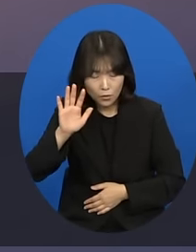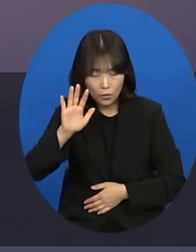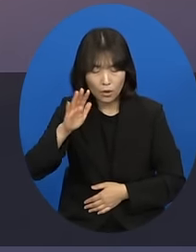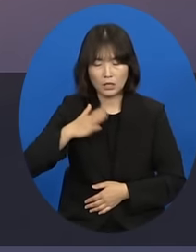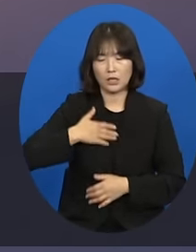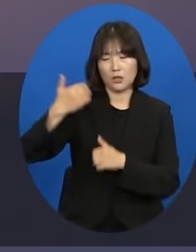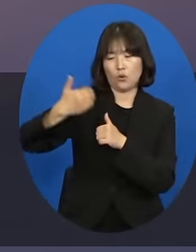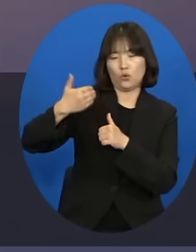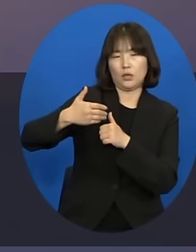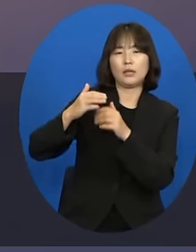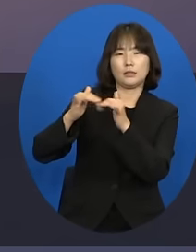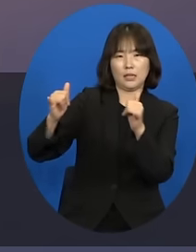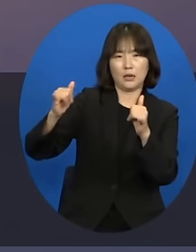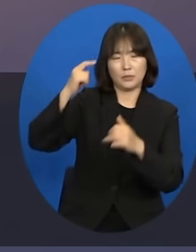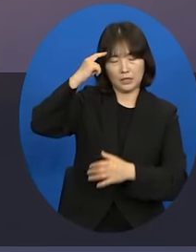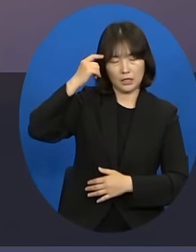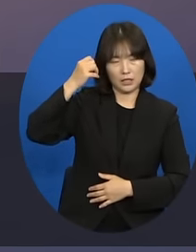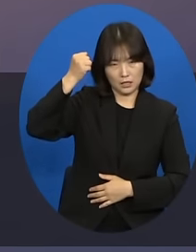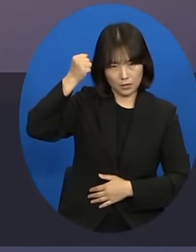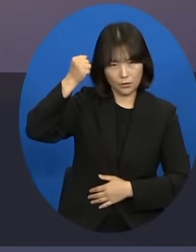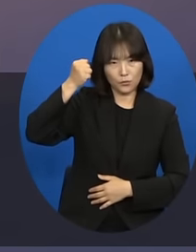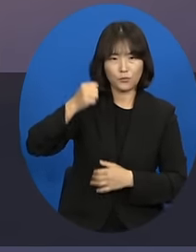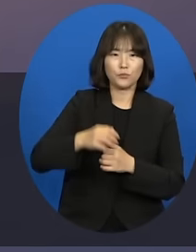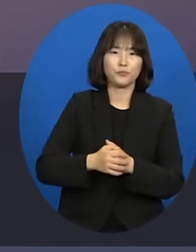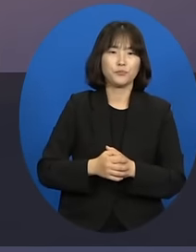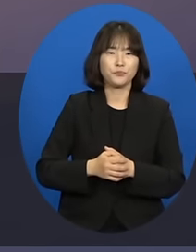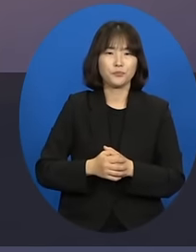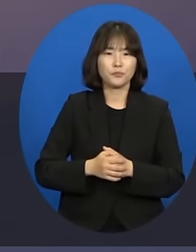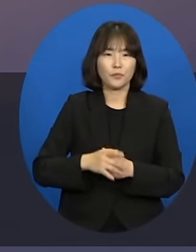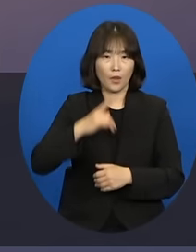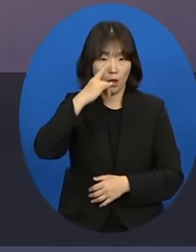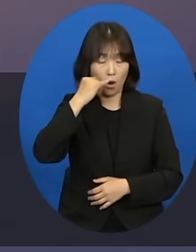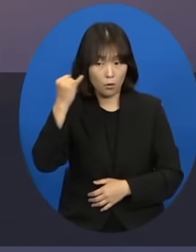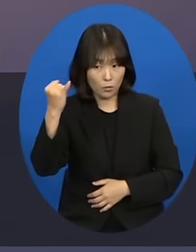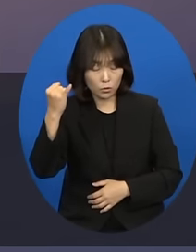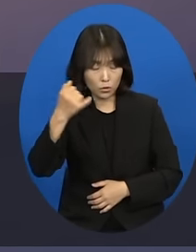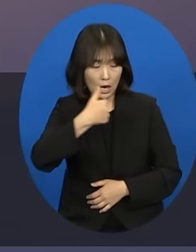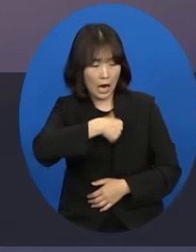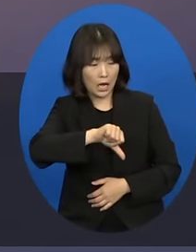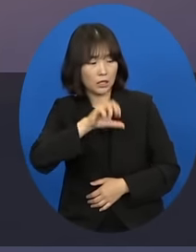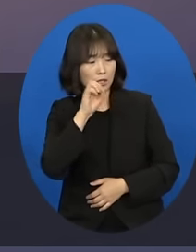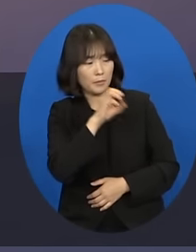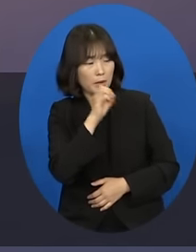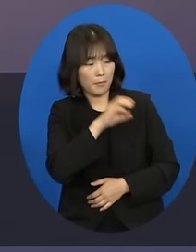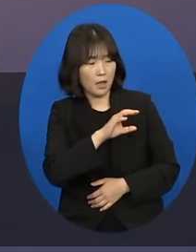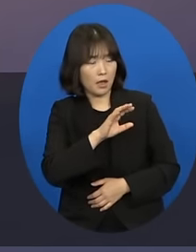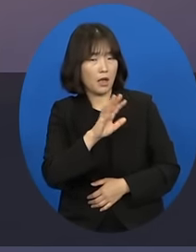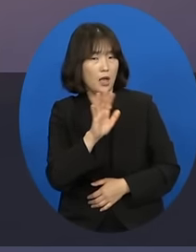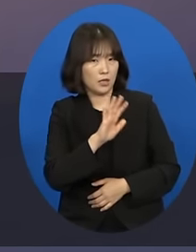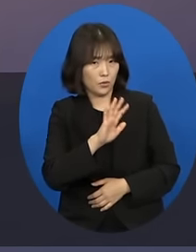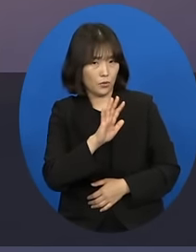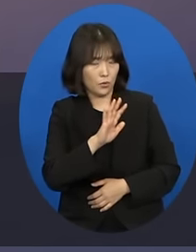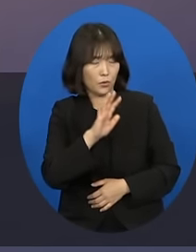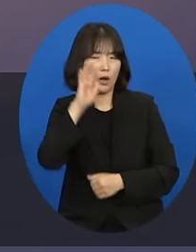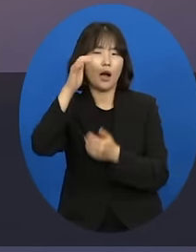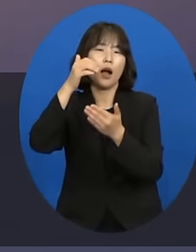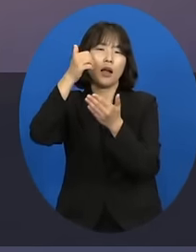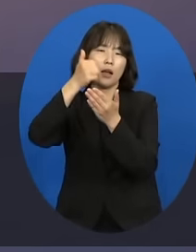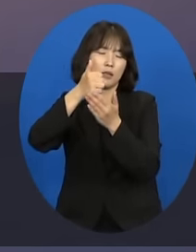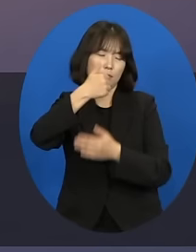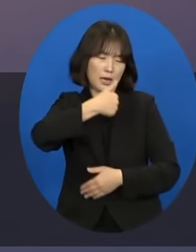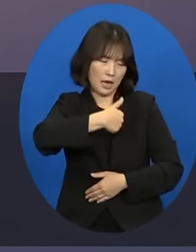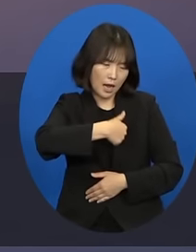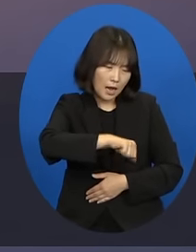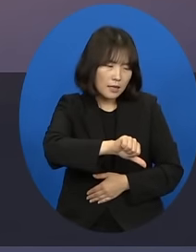것이고 마리아도 아들에게 얘기하는 것이 아니라 하나님의 아들에게 요청하고 있죠.